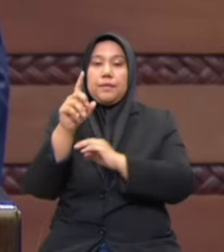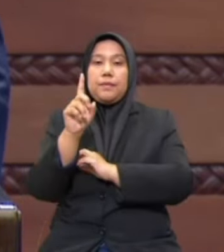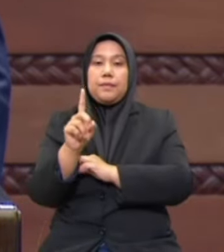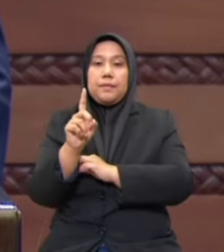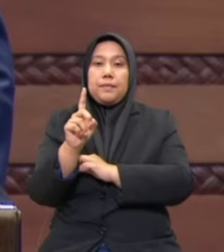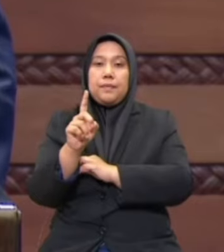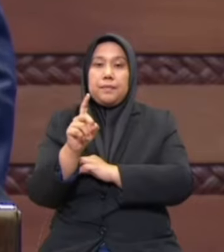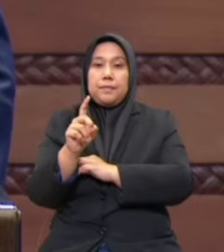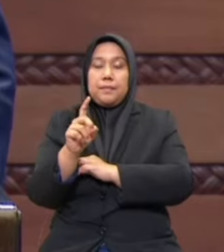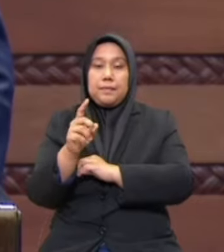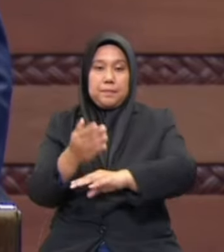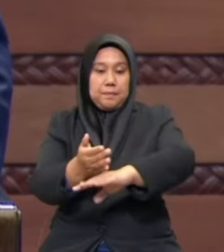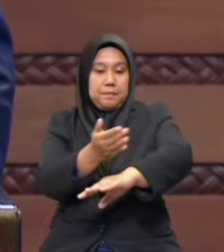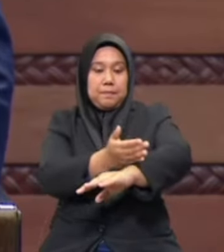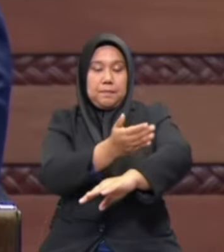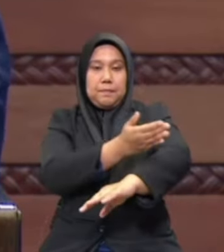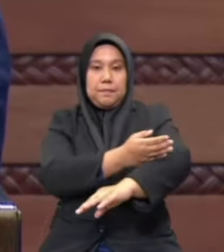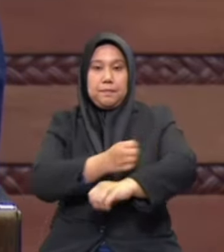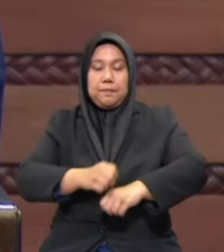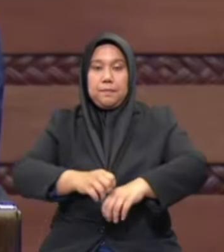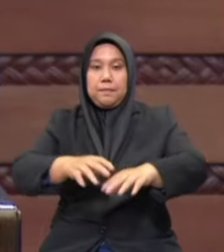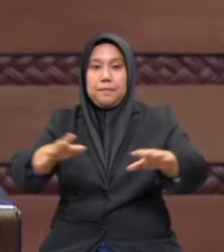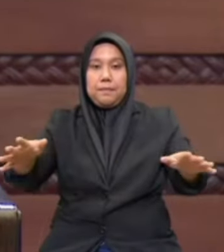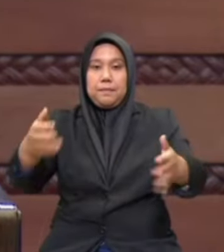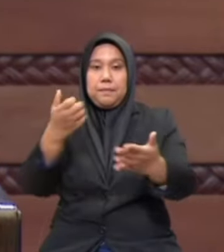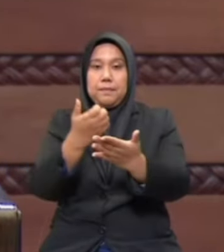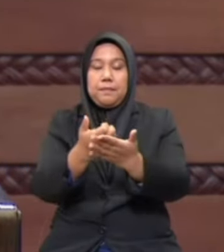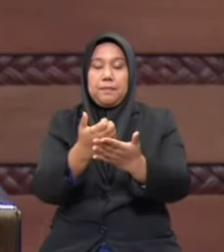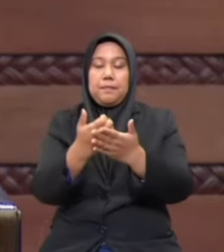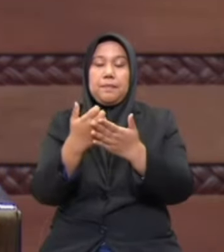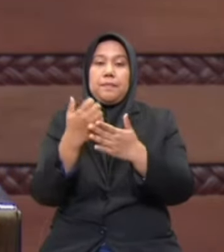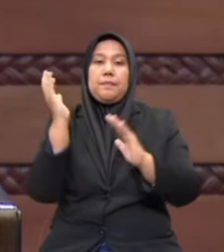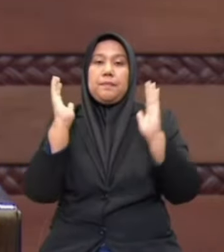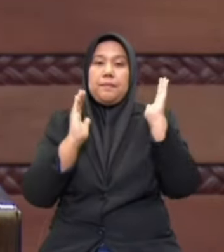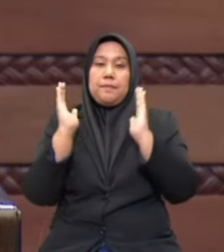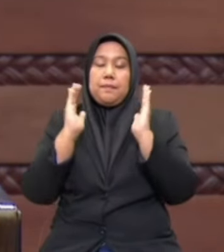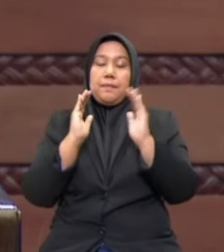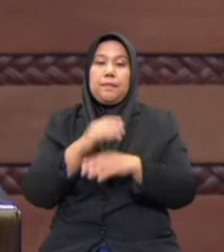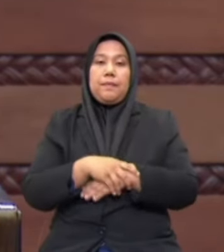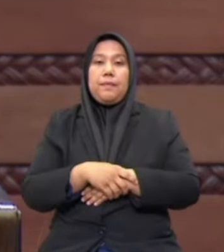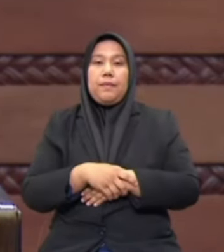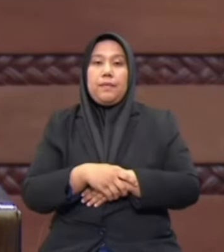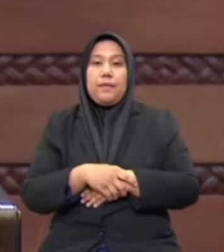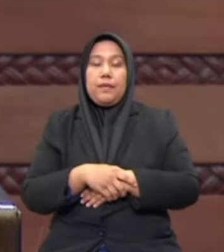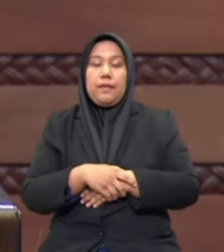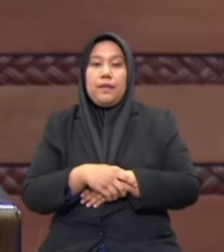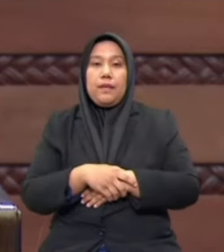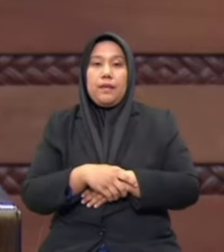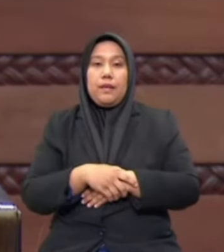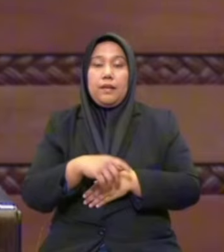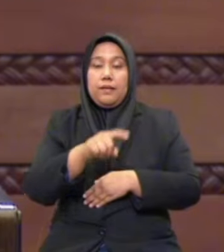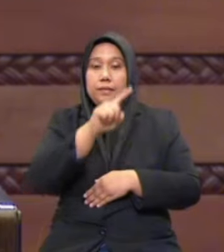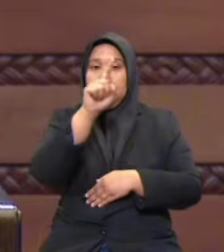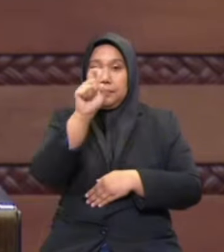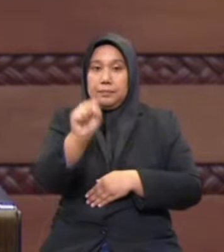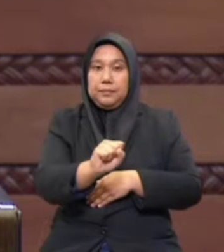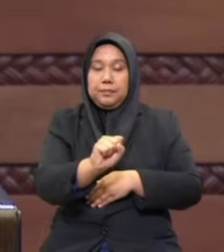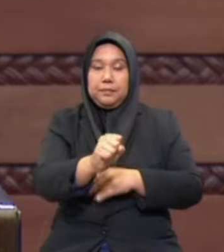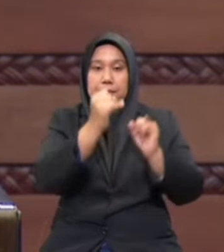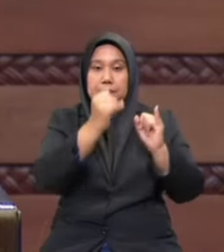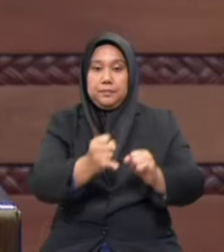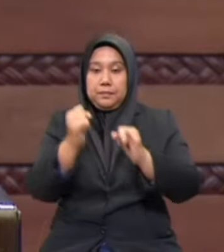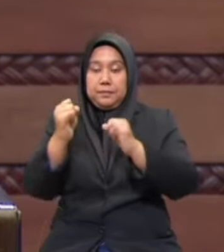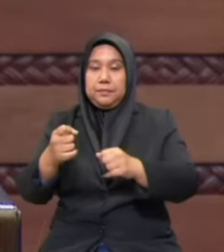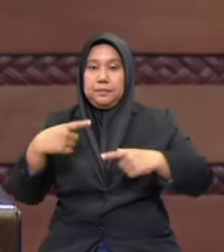perkembangan ekonomi dalam negara kita tadi soalan itu individual itu kelakan Itu semua memang